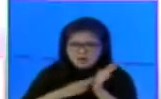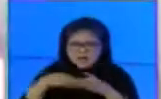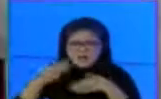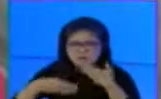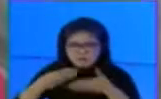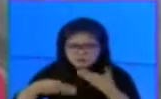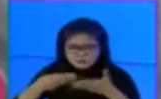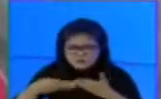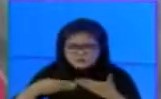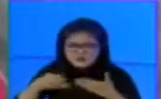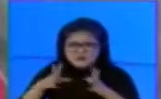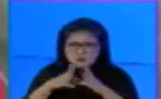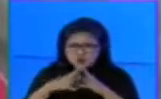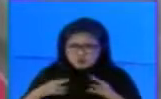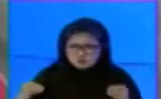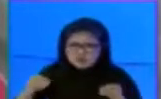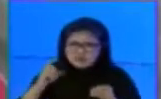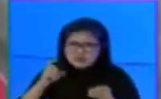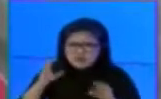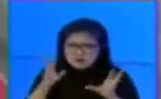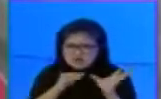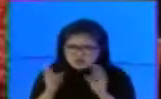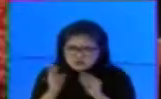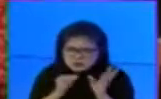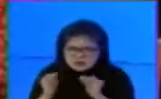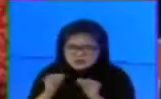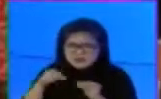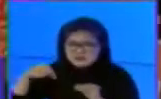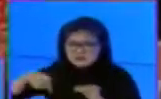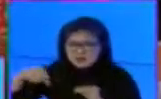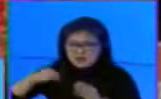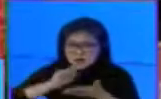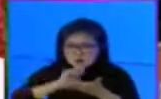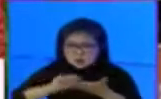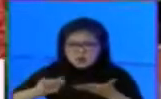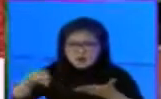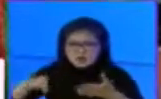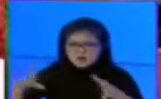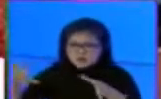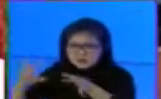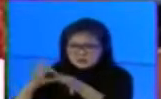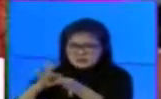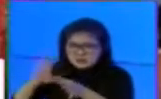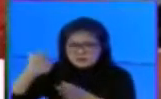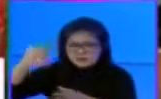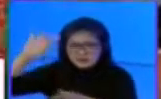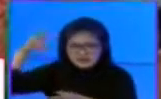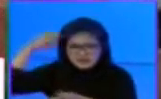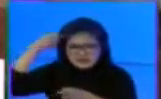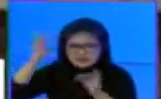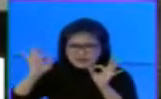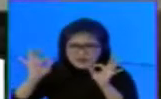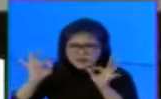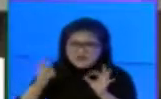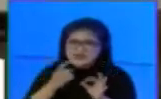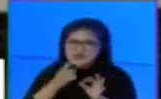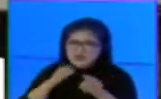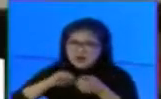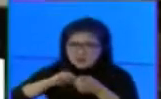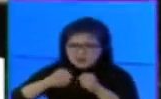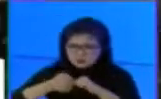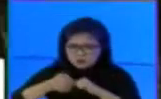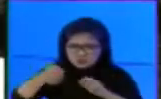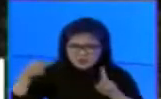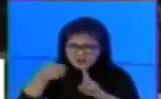musyawarah. Selain itu, kini pihak sekolah juga tengah berkoordinasi dengan dinas pendidikan terkait kasus yang mencoreng dunia pendidikan